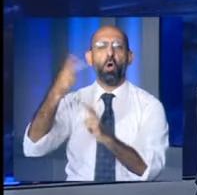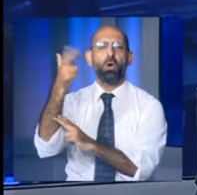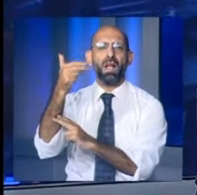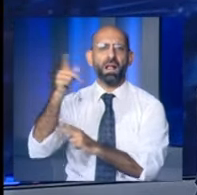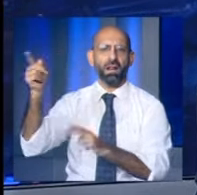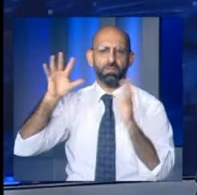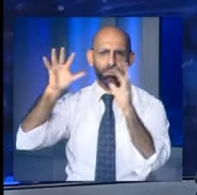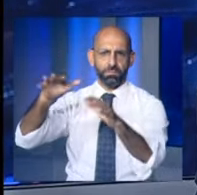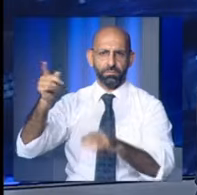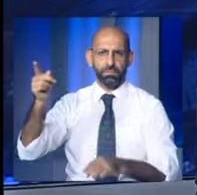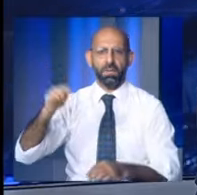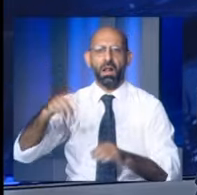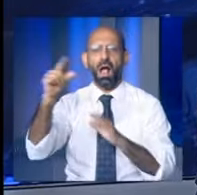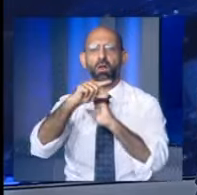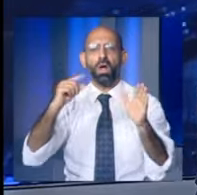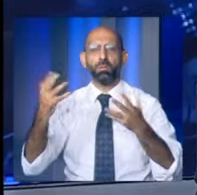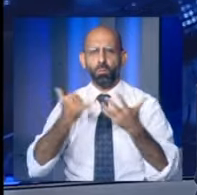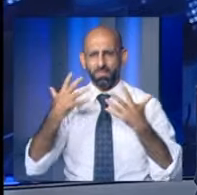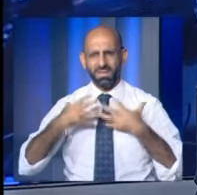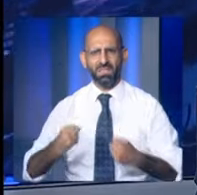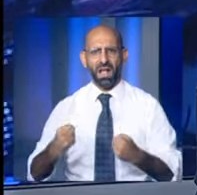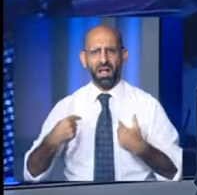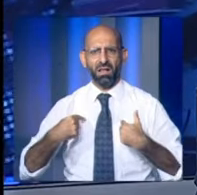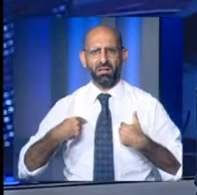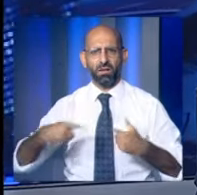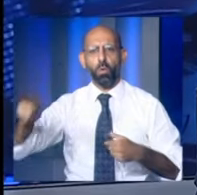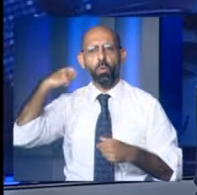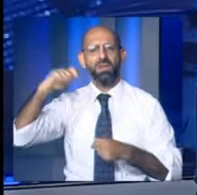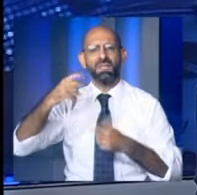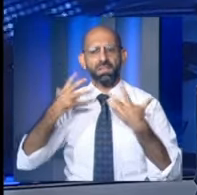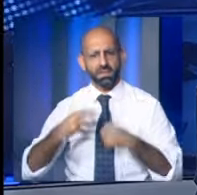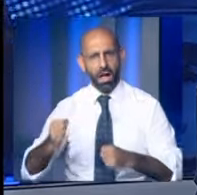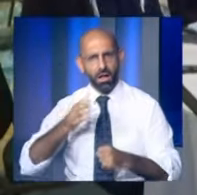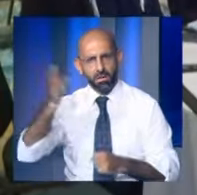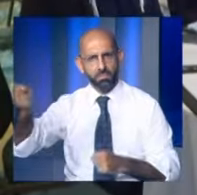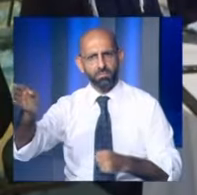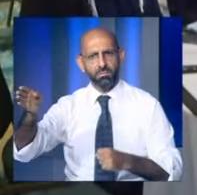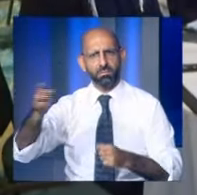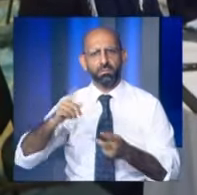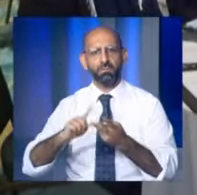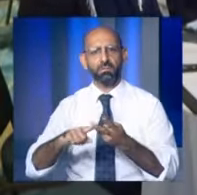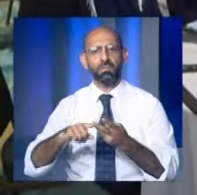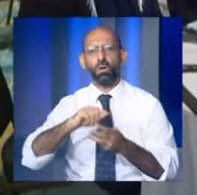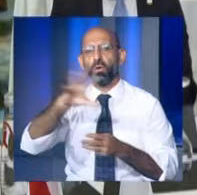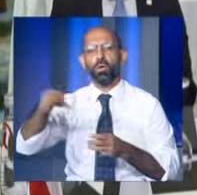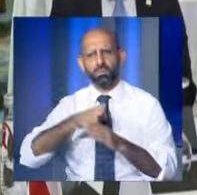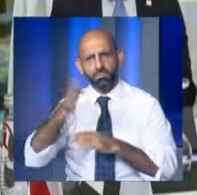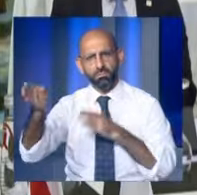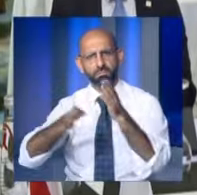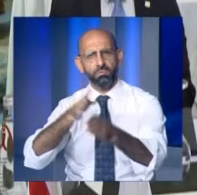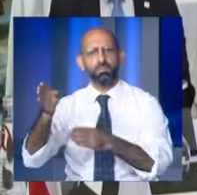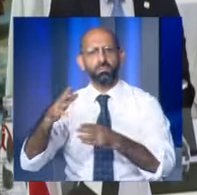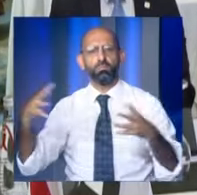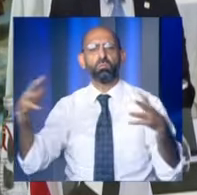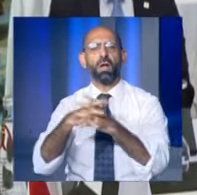للصحة العامة في فندق فينيسيا بعنوان القطاع الصحي في لبنان نحو الحلول برعاية وزير الصحة لحكومة تصريف العام